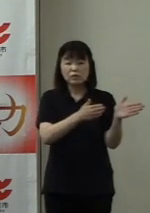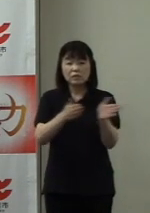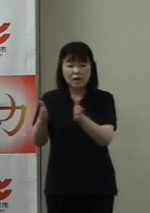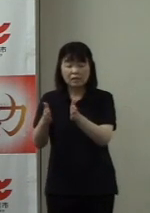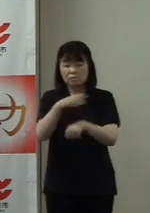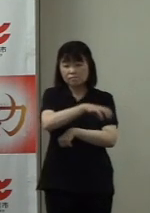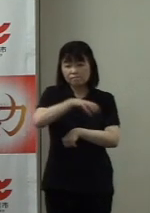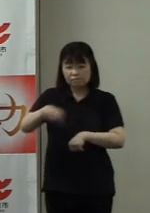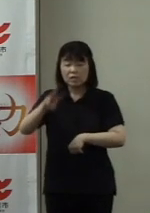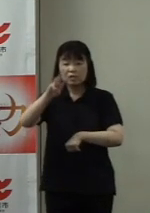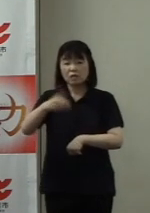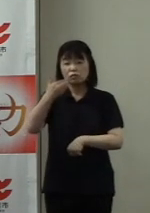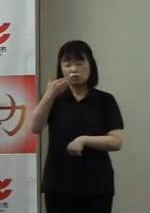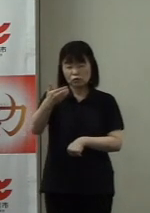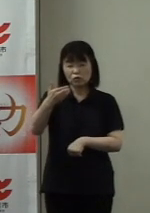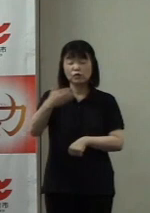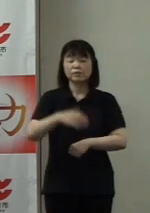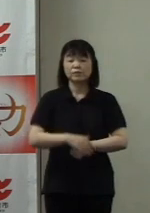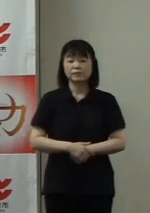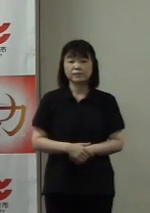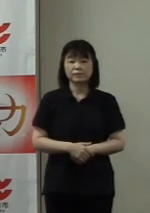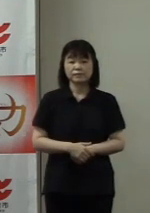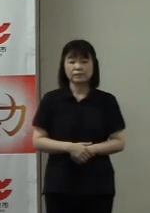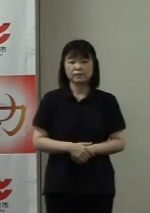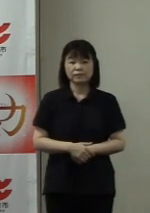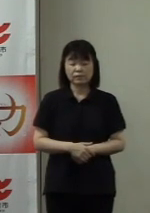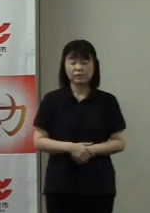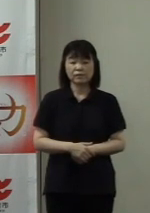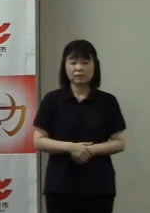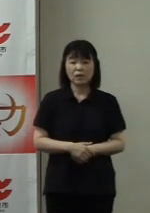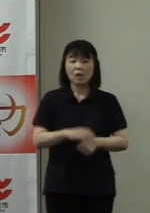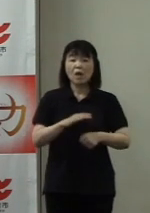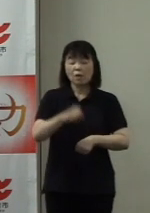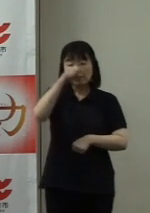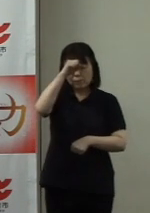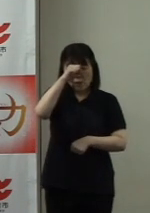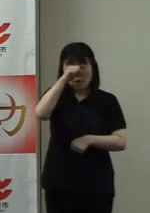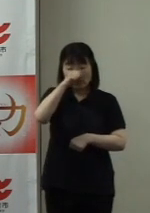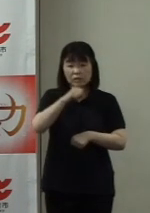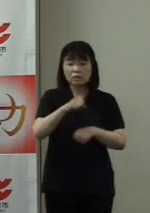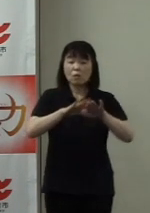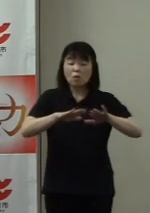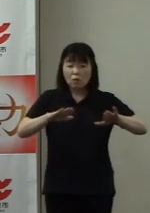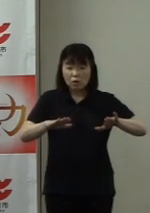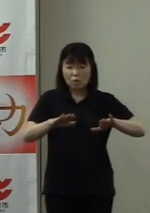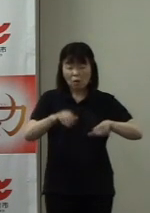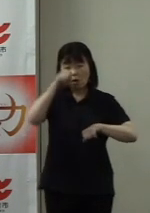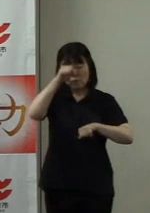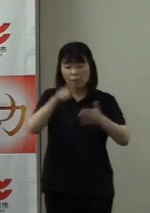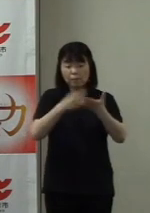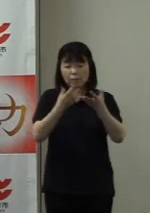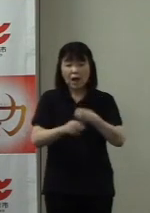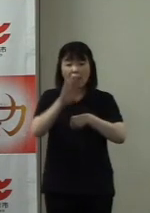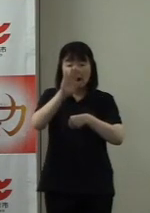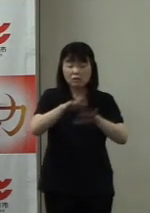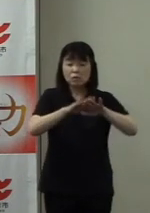39施設あります。次に病後児保育事業ということで、これは国の制度